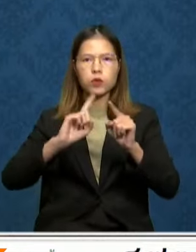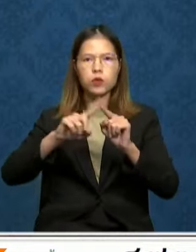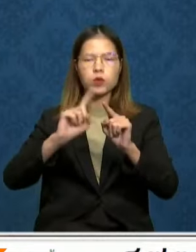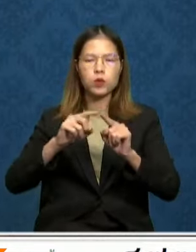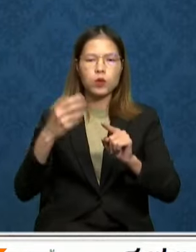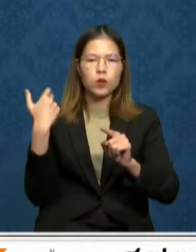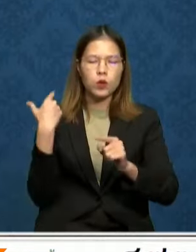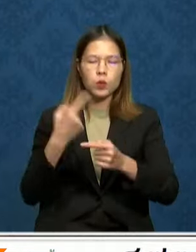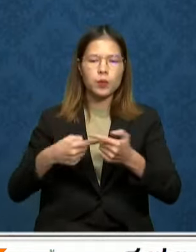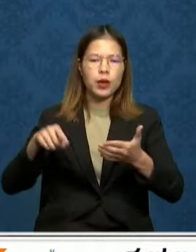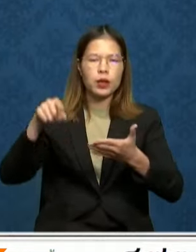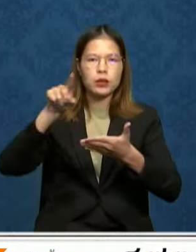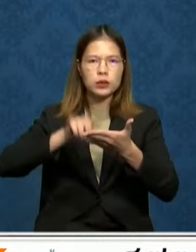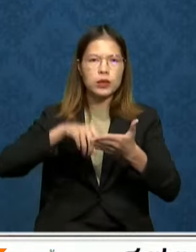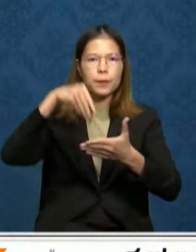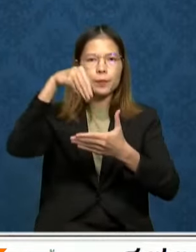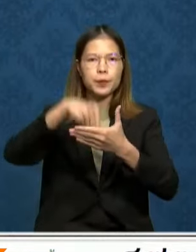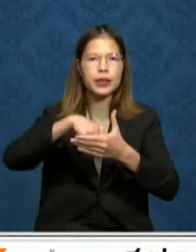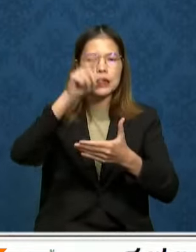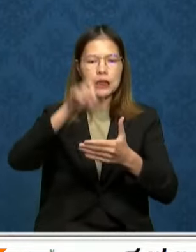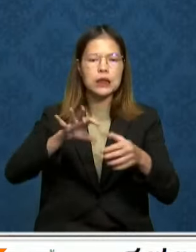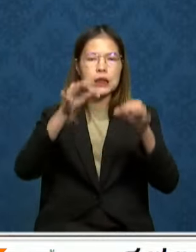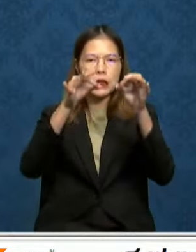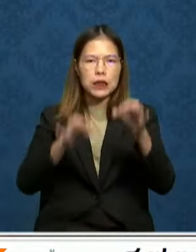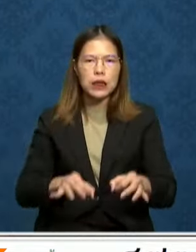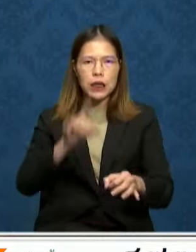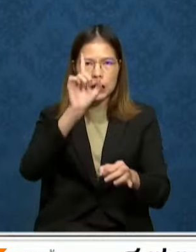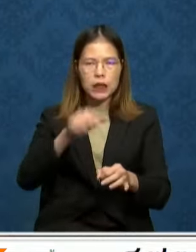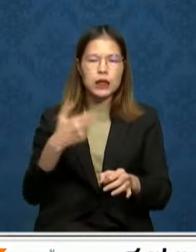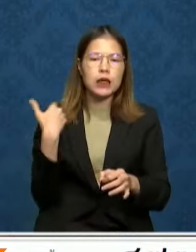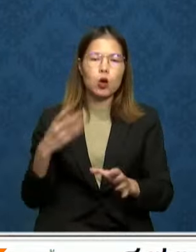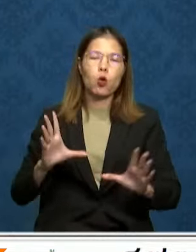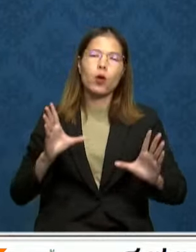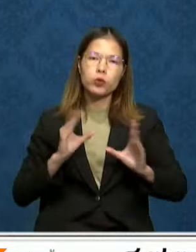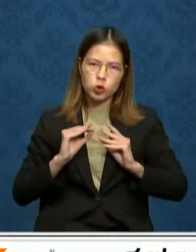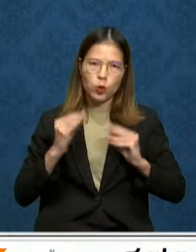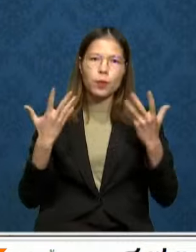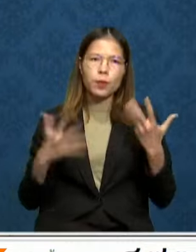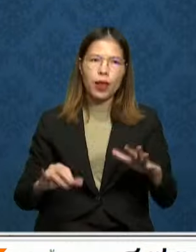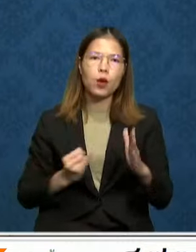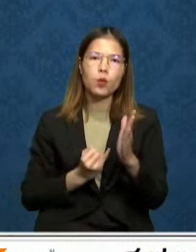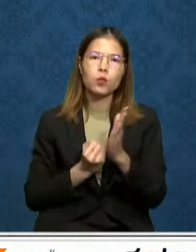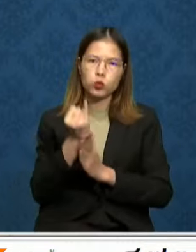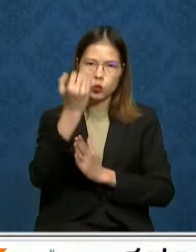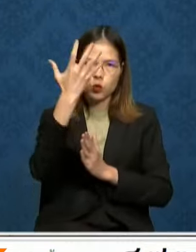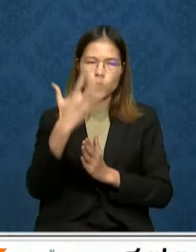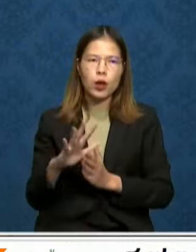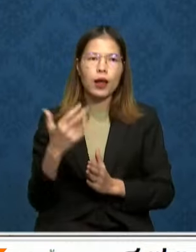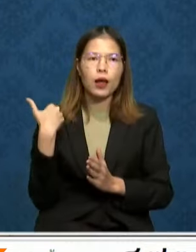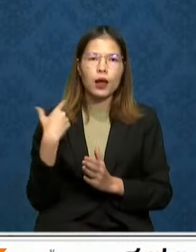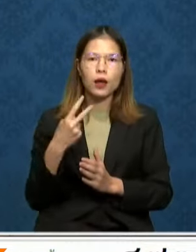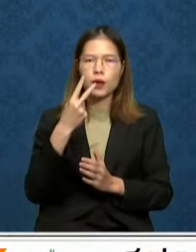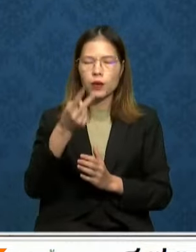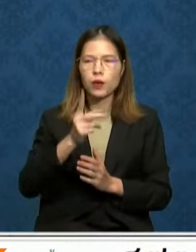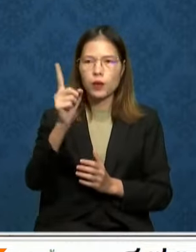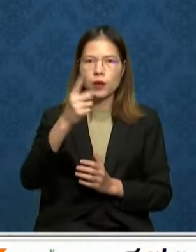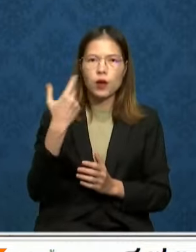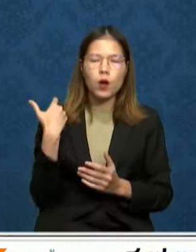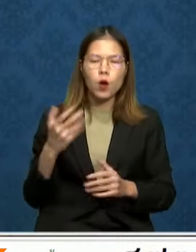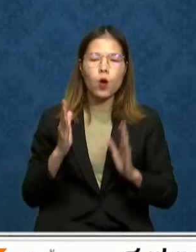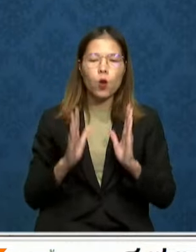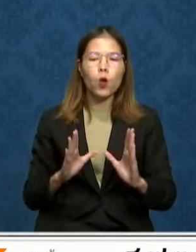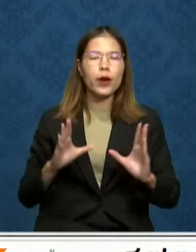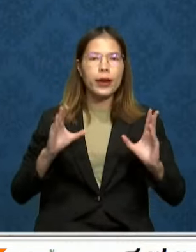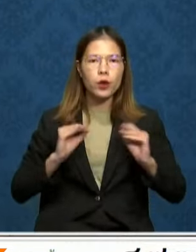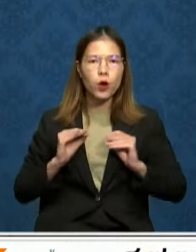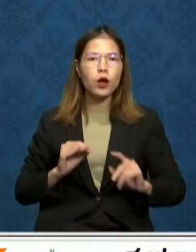เสียงประชามติดังกล่าวถือว่ามีมติให้ความเห็นชอบแล้วจะเห็นว่ามีผู้เห็นด้วยเพียง